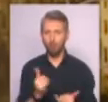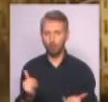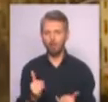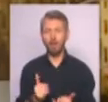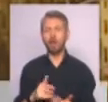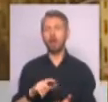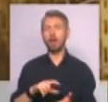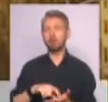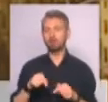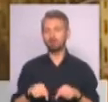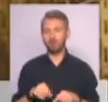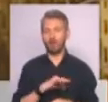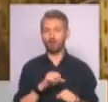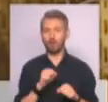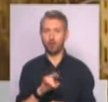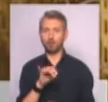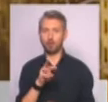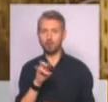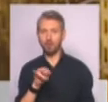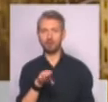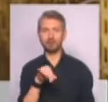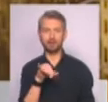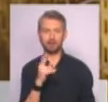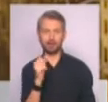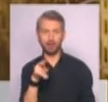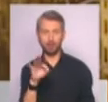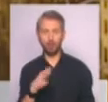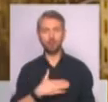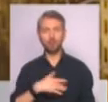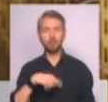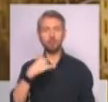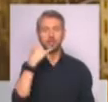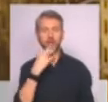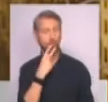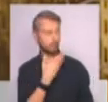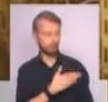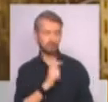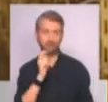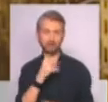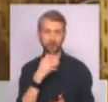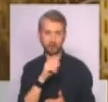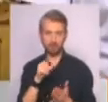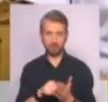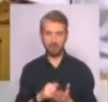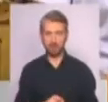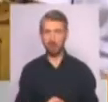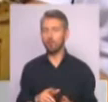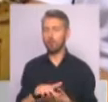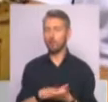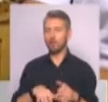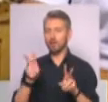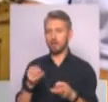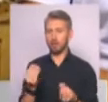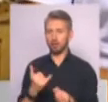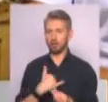Тетеколо. Телефон ефіру 223-09-71. Будь ласка, долучайтесь, ставте ваші запитання. Пане Романе, в продовження теми. Тарифи в